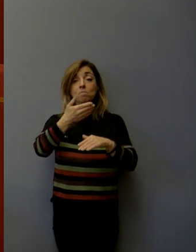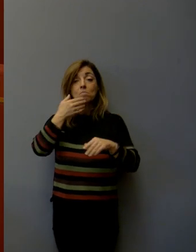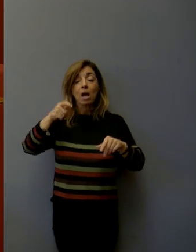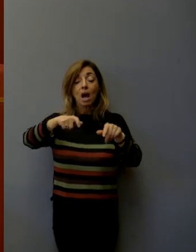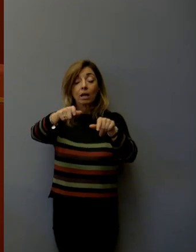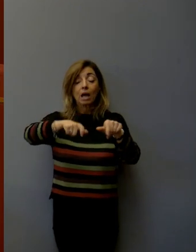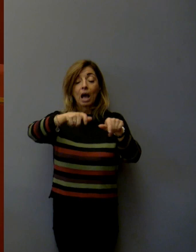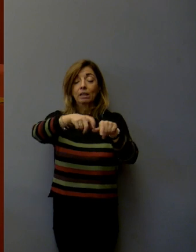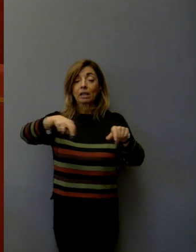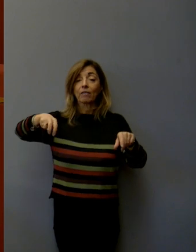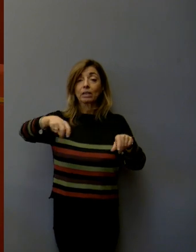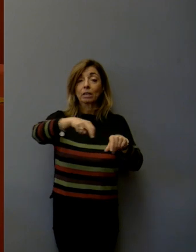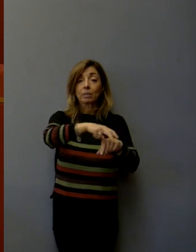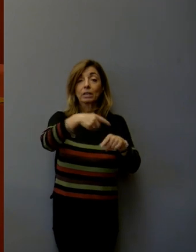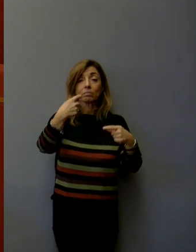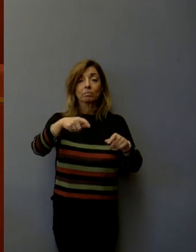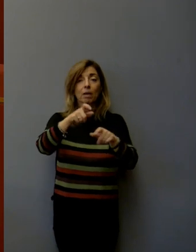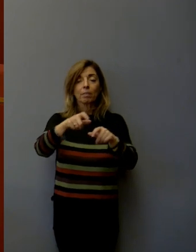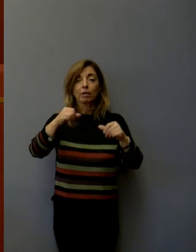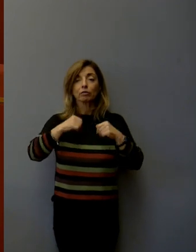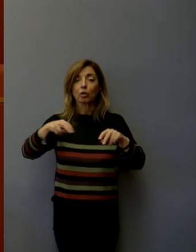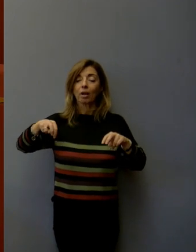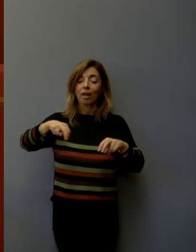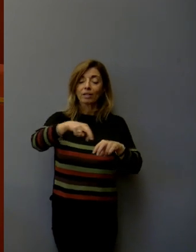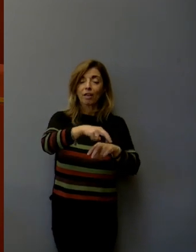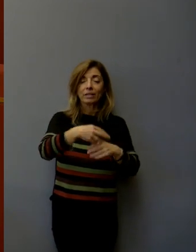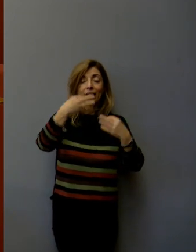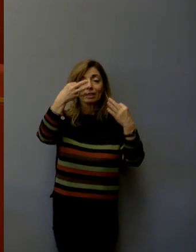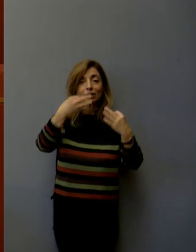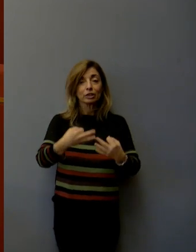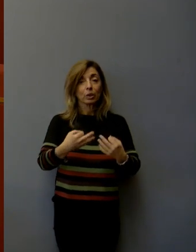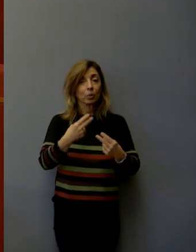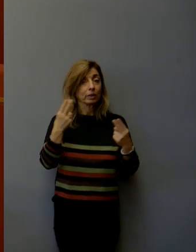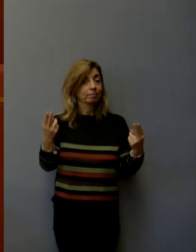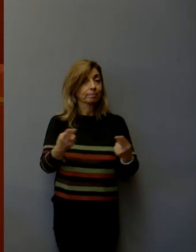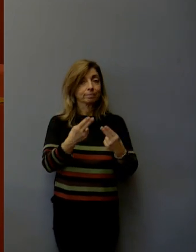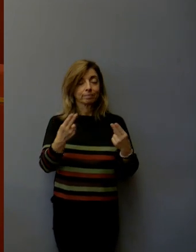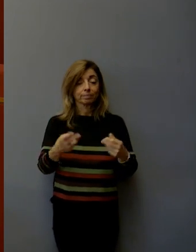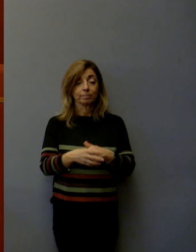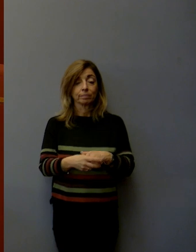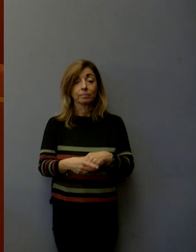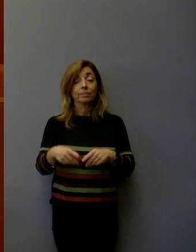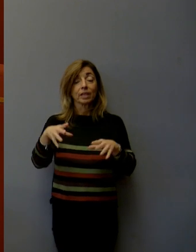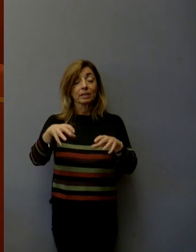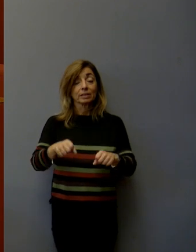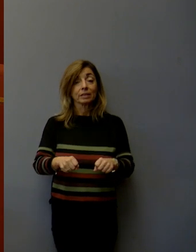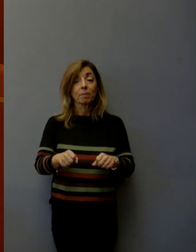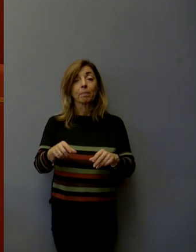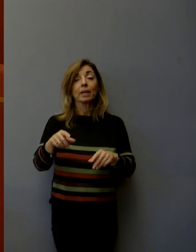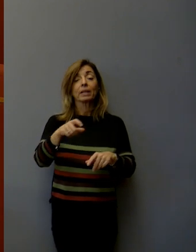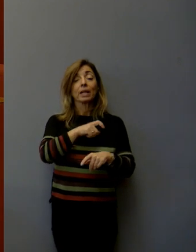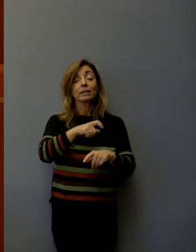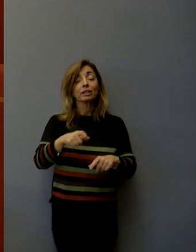permette cittadini di attraversare la strada in sicurezza per poter raggiungere le fermate dei mezzi pubblici e via alla presa quindi si impegnano le risorse